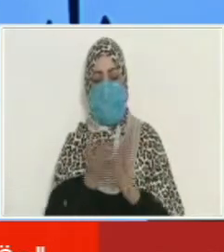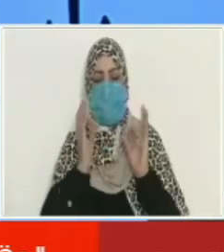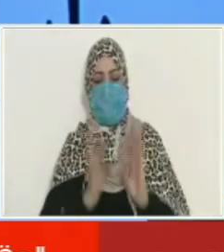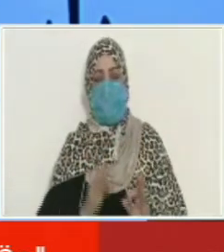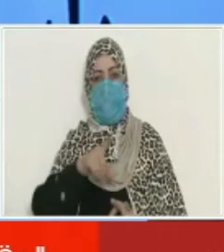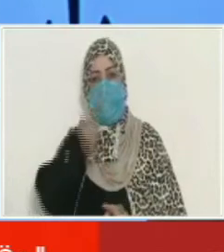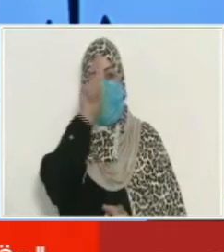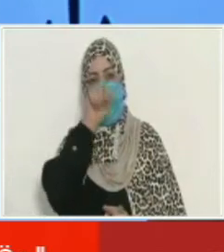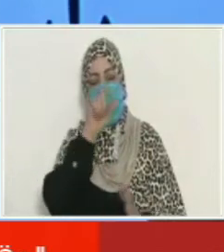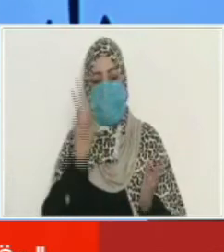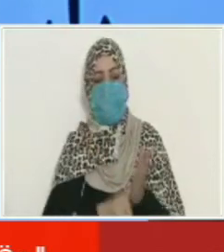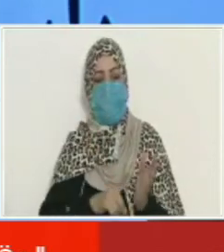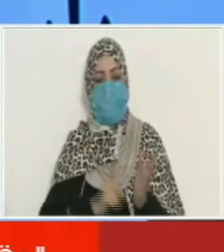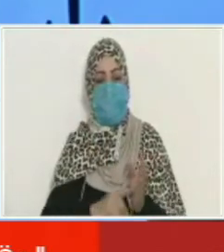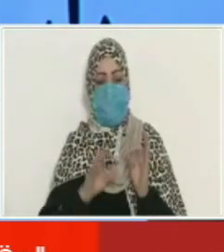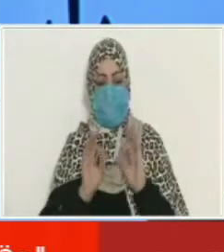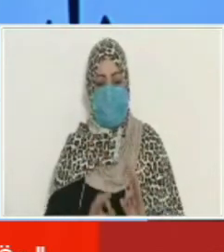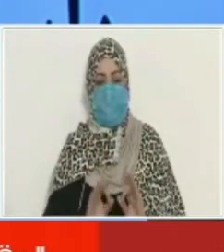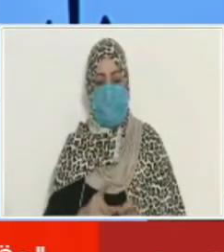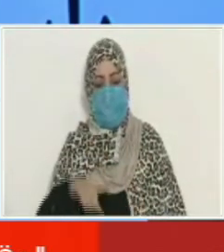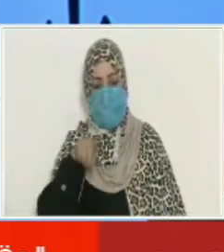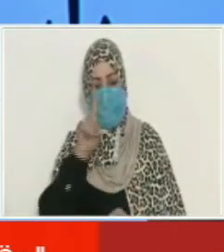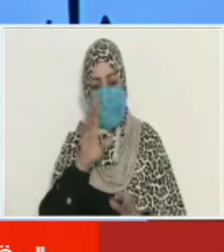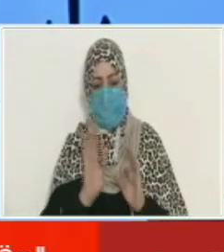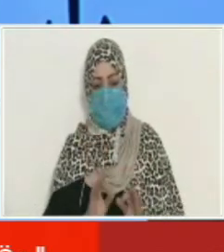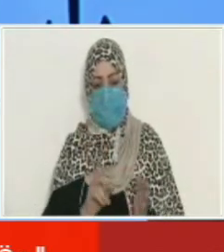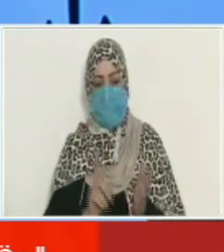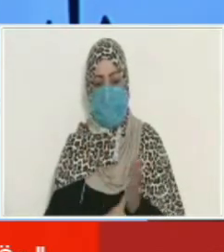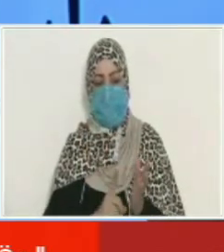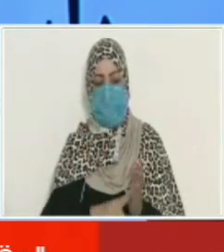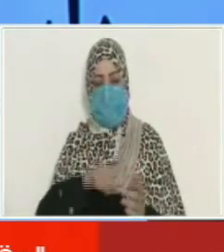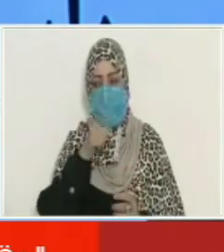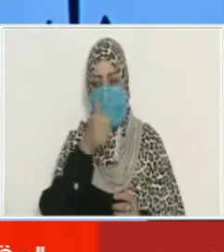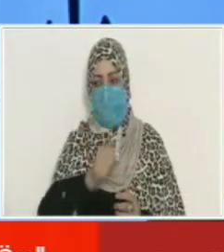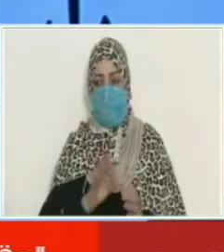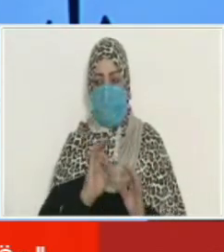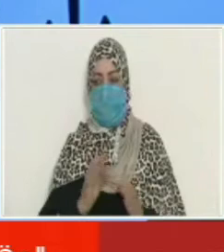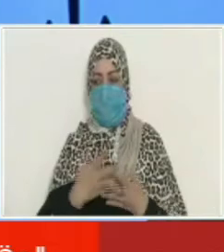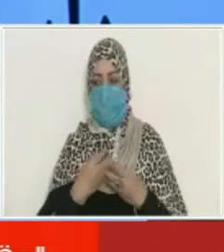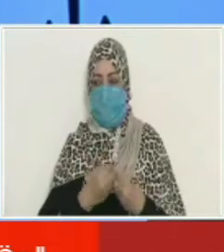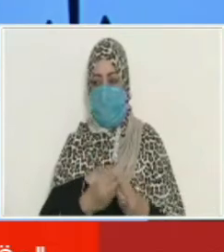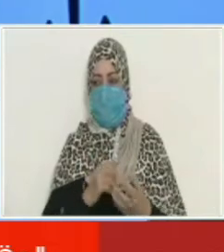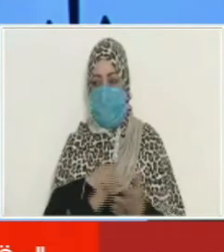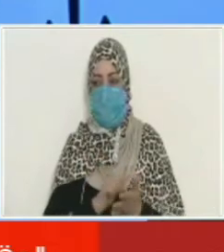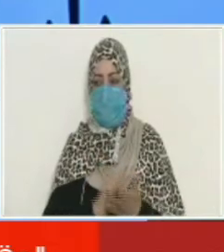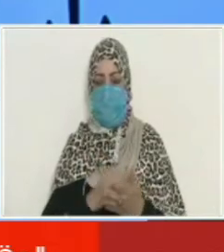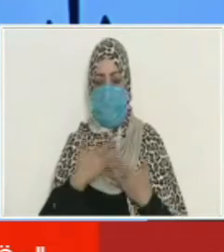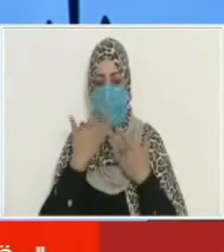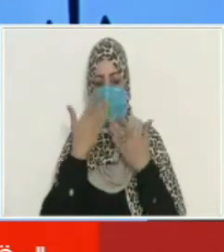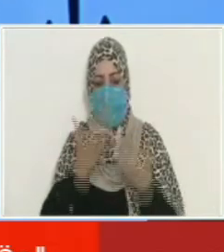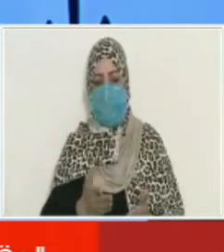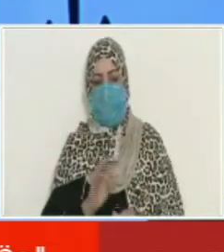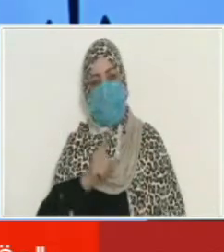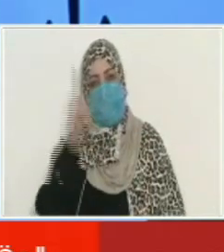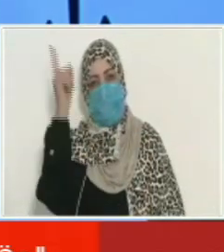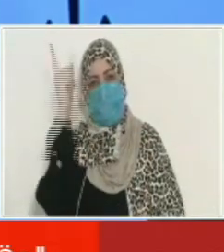حقه، فلابد أن يعطى كل ذي حق حقه، فالزوجة في مثل هذا لها الربع، والأبناء